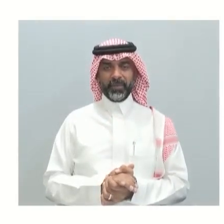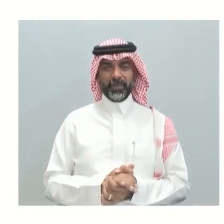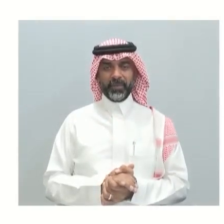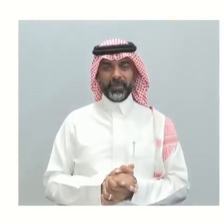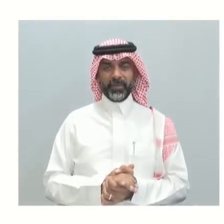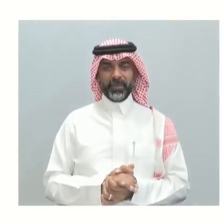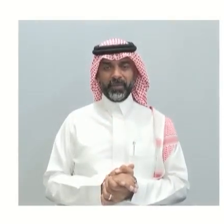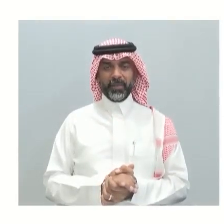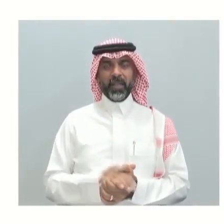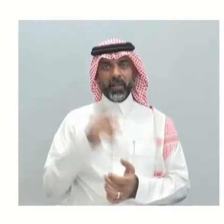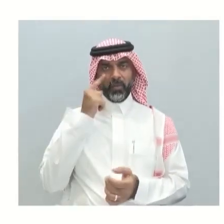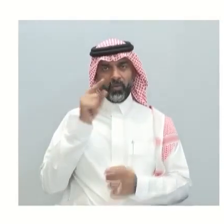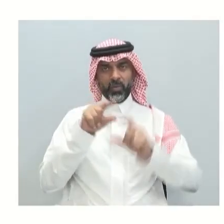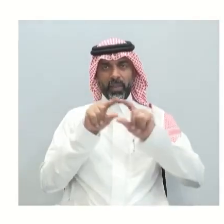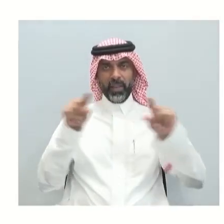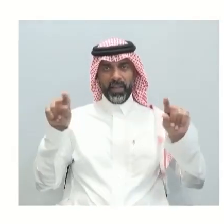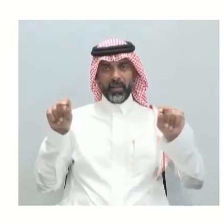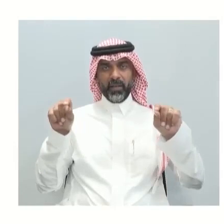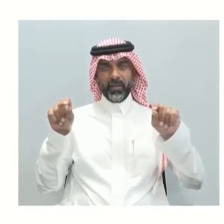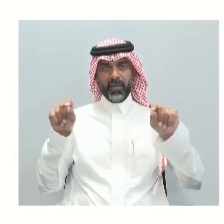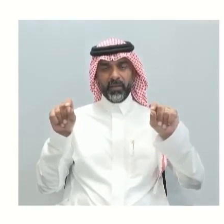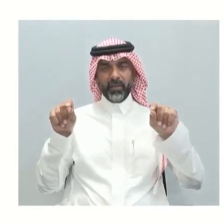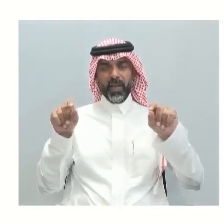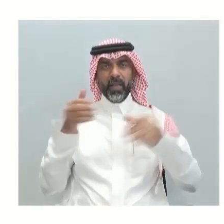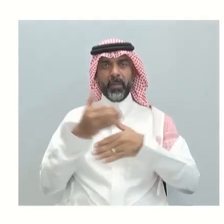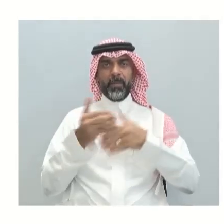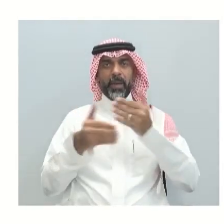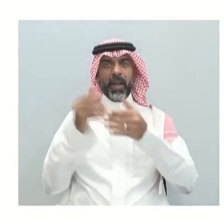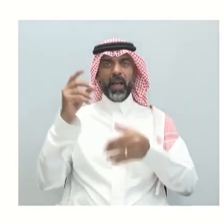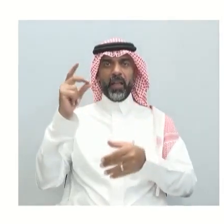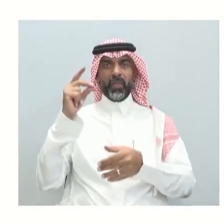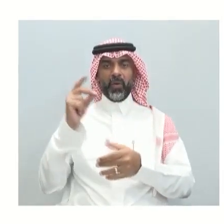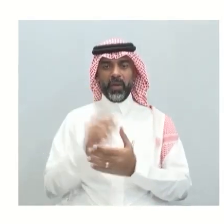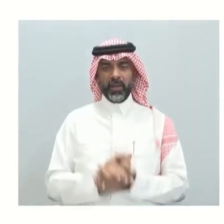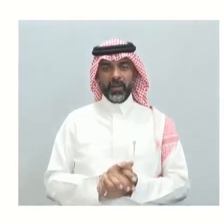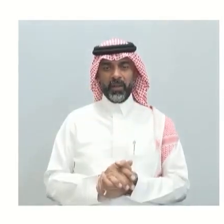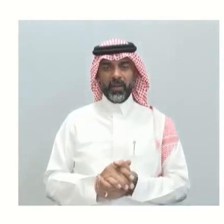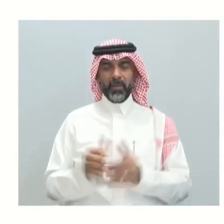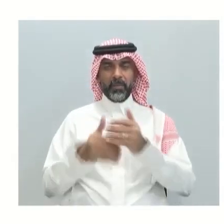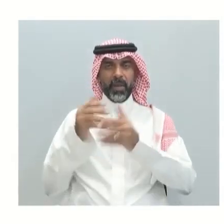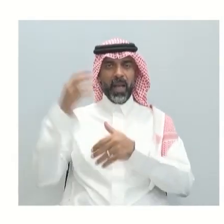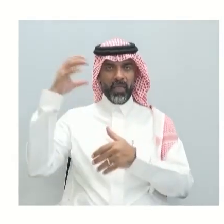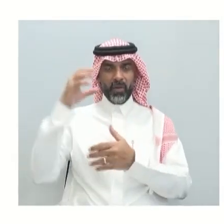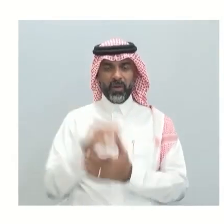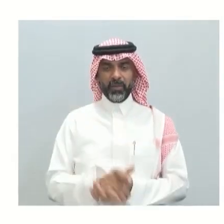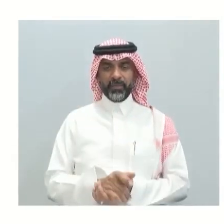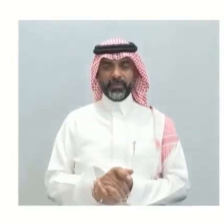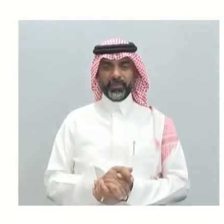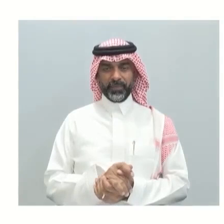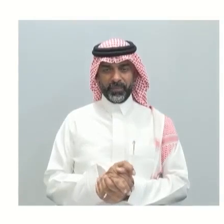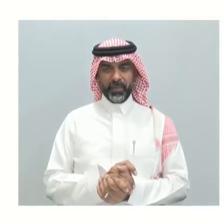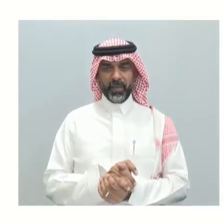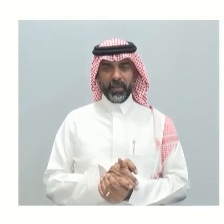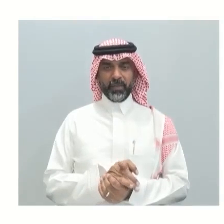عضويه مثل ما يظهر معنا هنا معادله البناء الضوئي نشاهد ثاني اكسيد الكربون بالاضافه الى الماء في وجود الضوء الذي